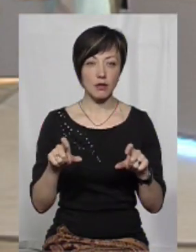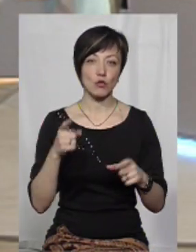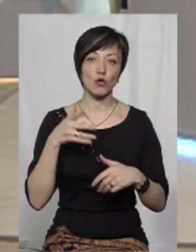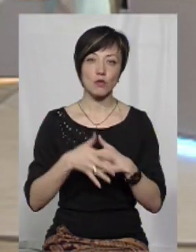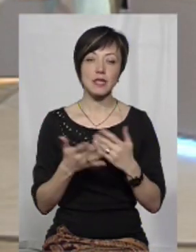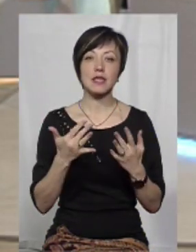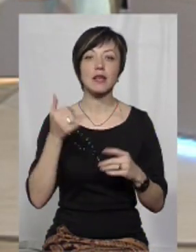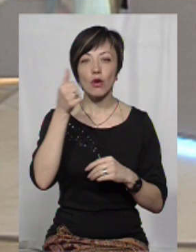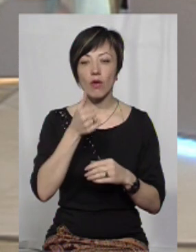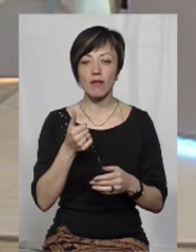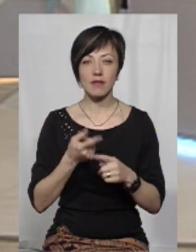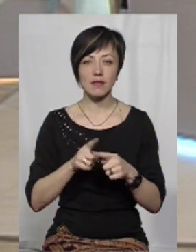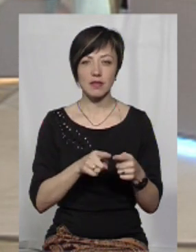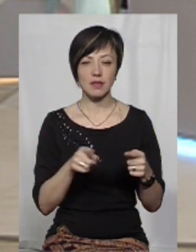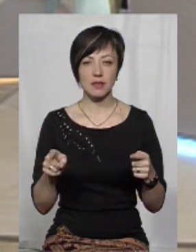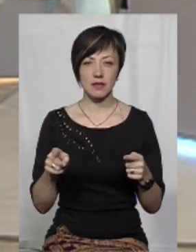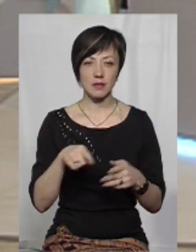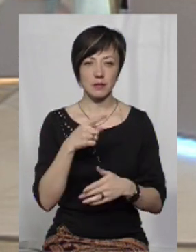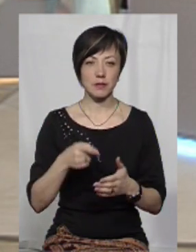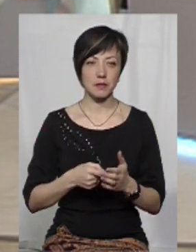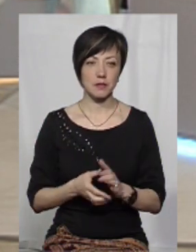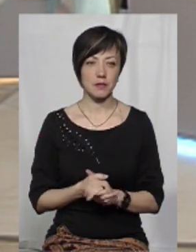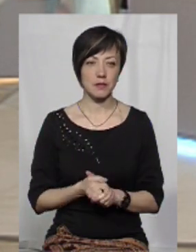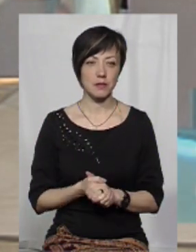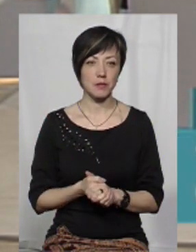щоб розуміти, скільки це часу.